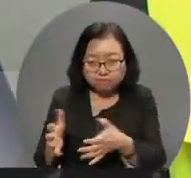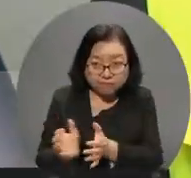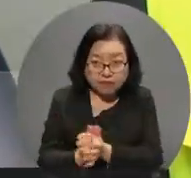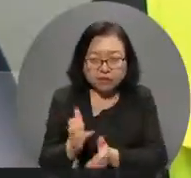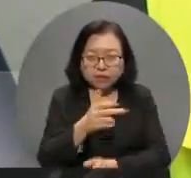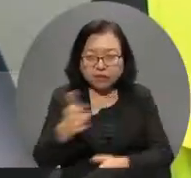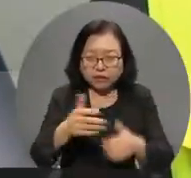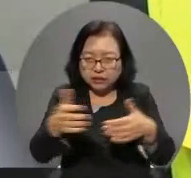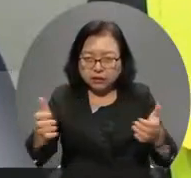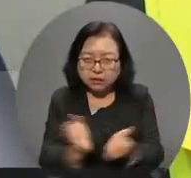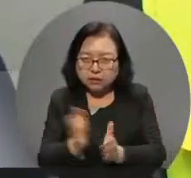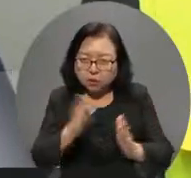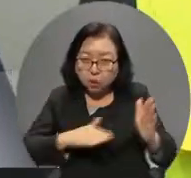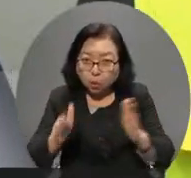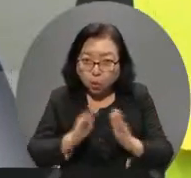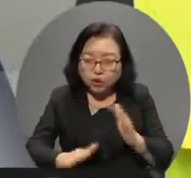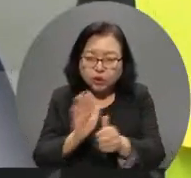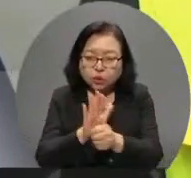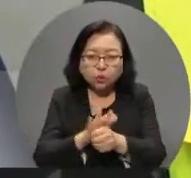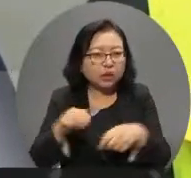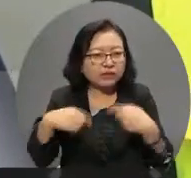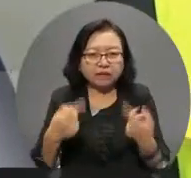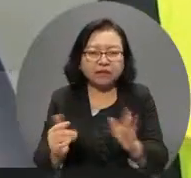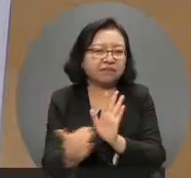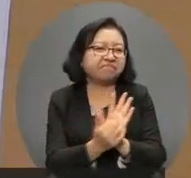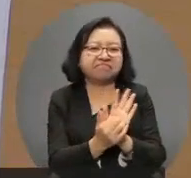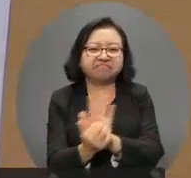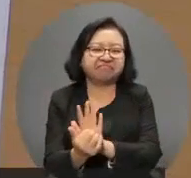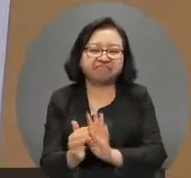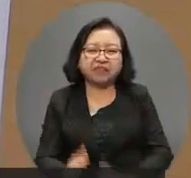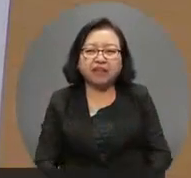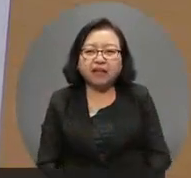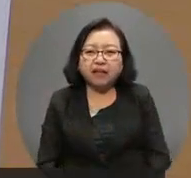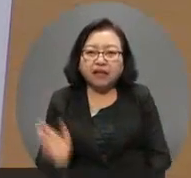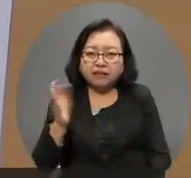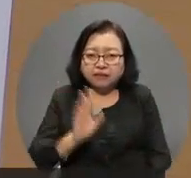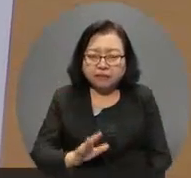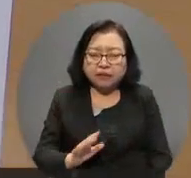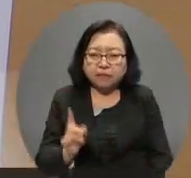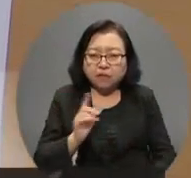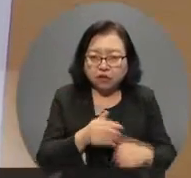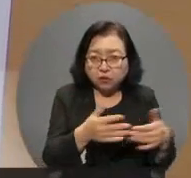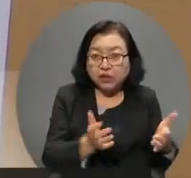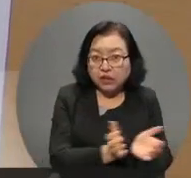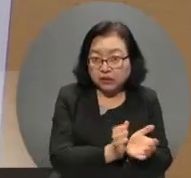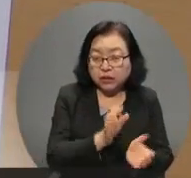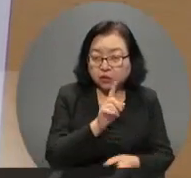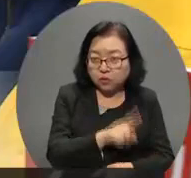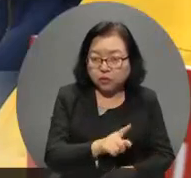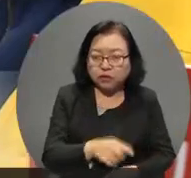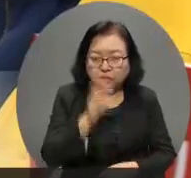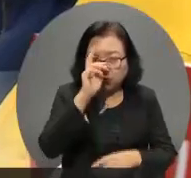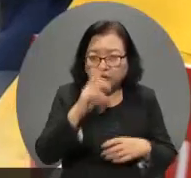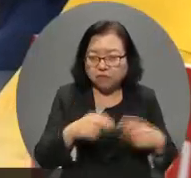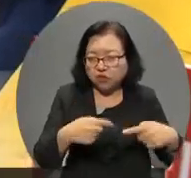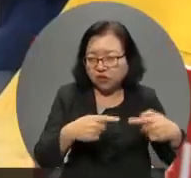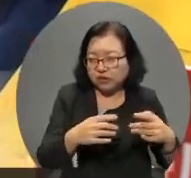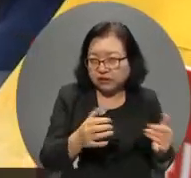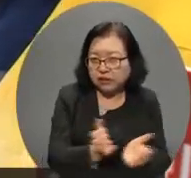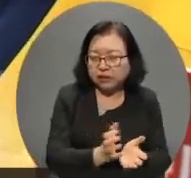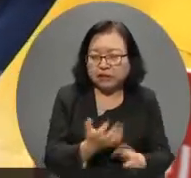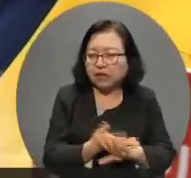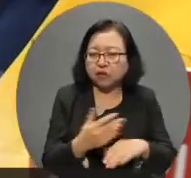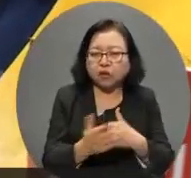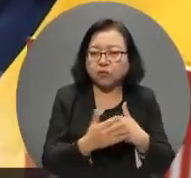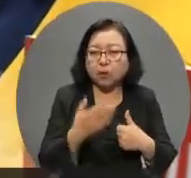단체들도 공식 참여는 거절한 상태입니다. 그래도 운동본부는 정치권과 주요 단체의 협조 없이도 자발적인